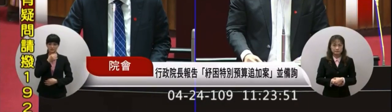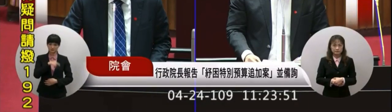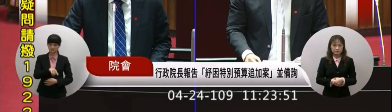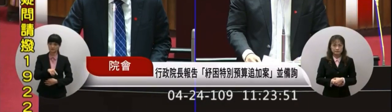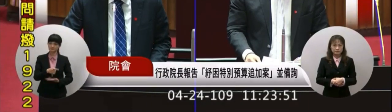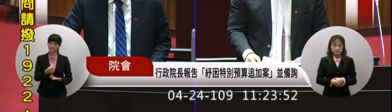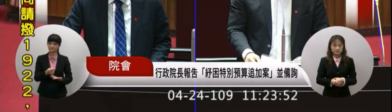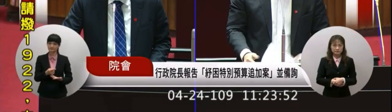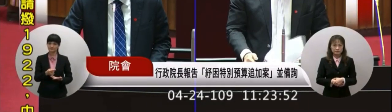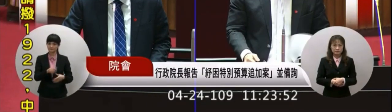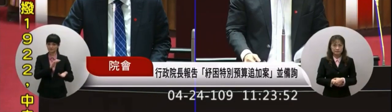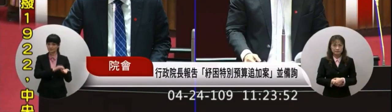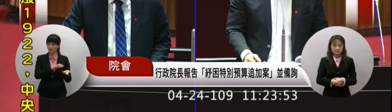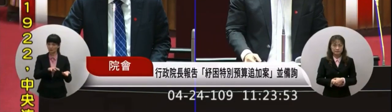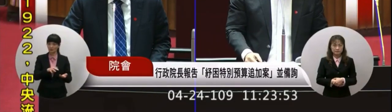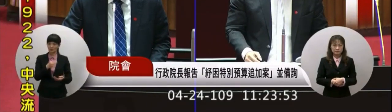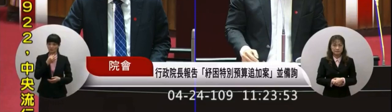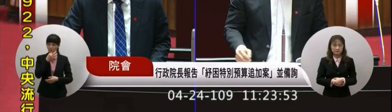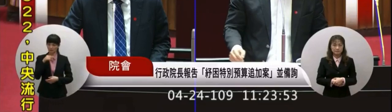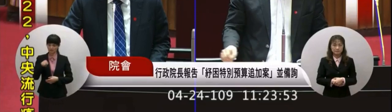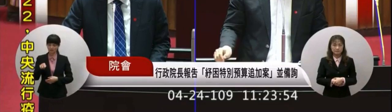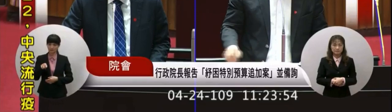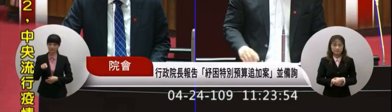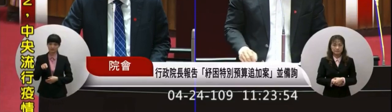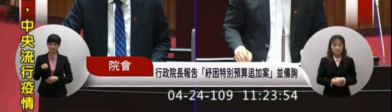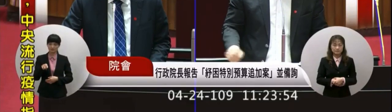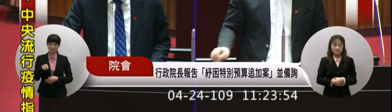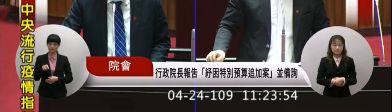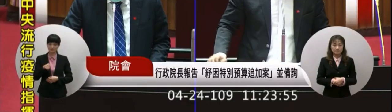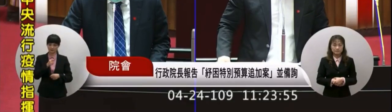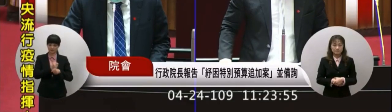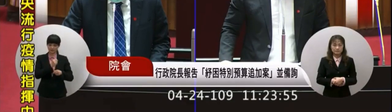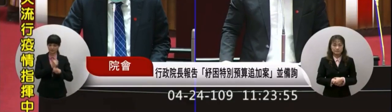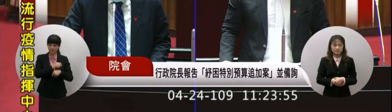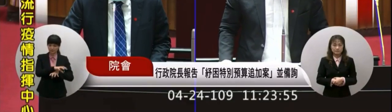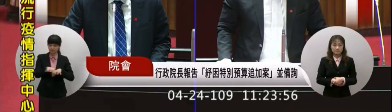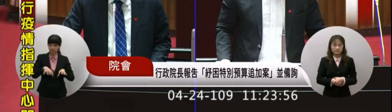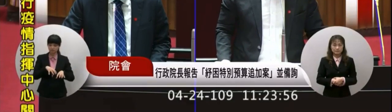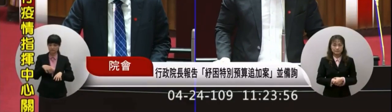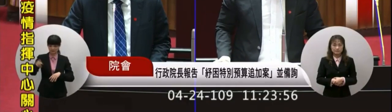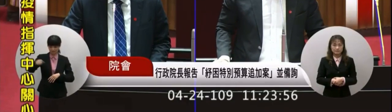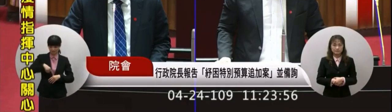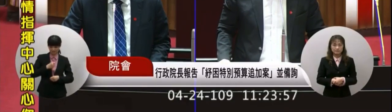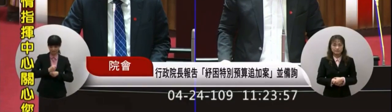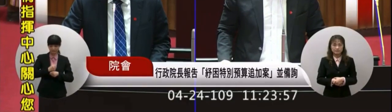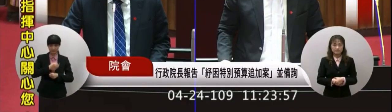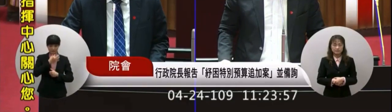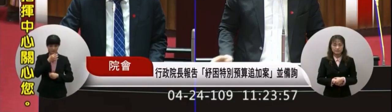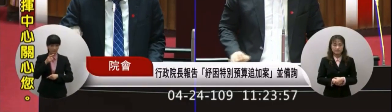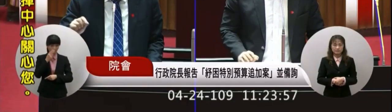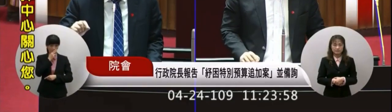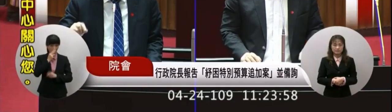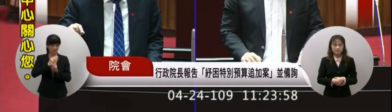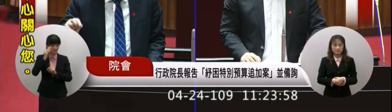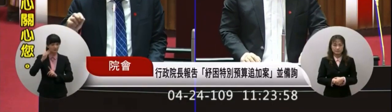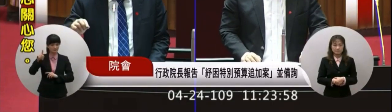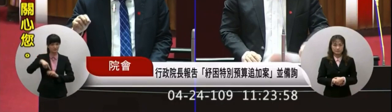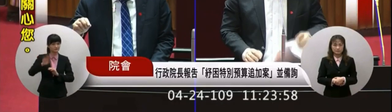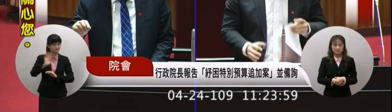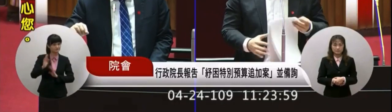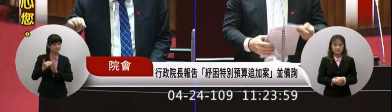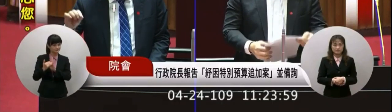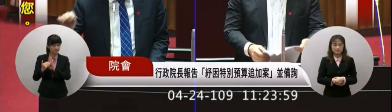接触，较有风险啦，所以都请伊卖来上班。啊，这部分劳动部嘛是有讲，你若实际